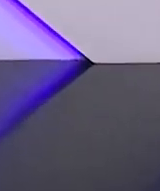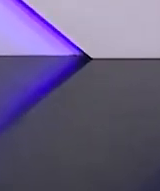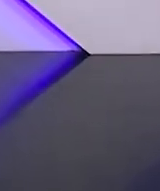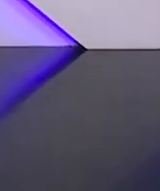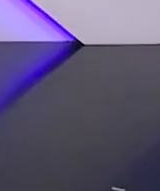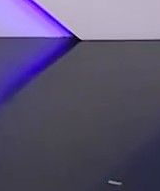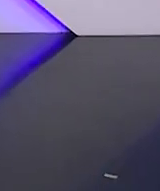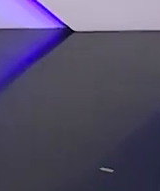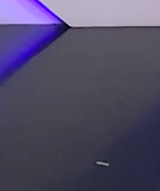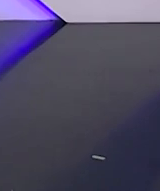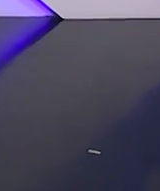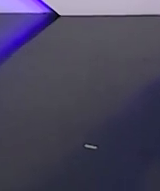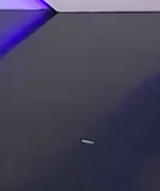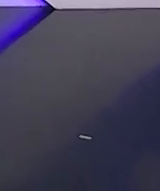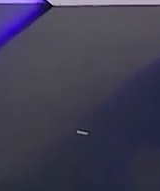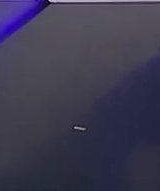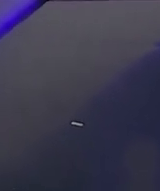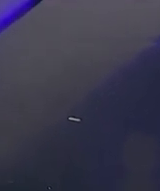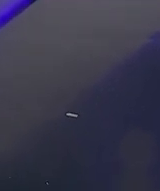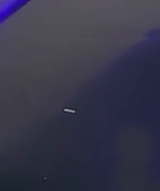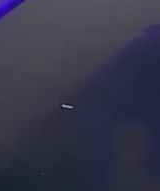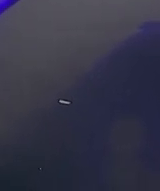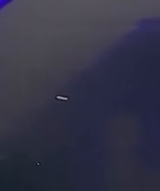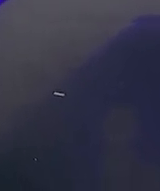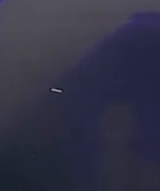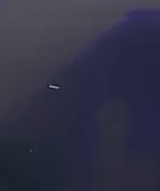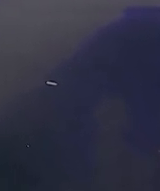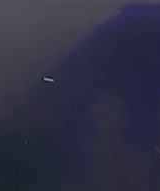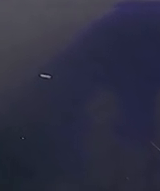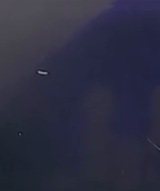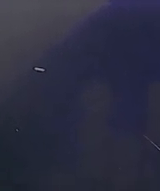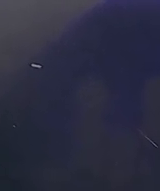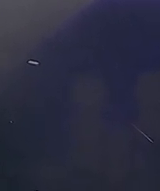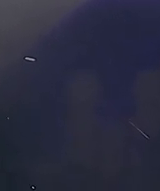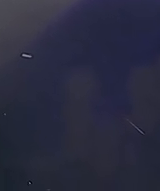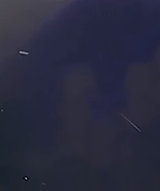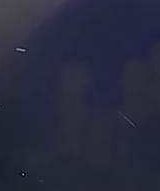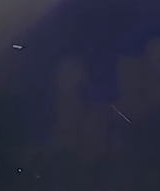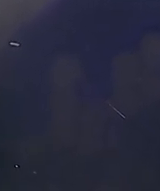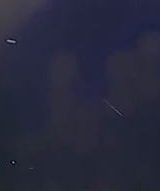Bangun pagi, dandanlah diri.